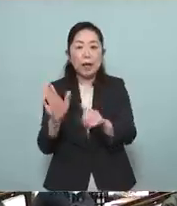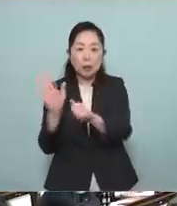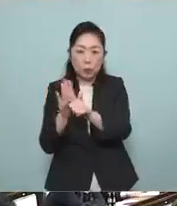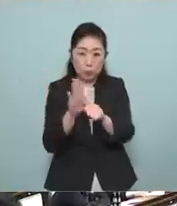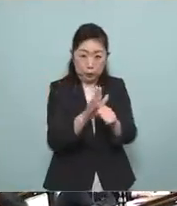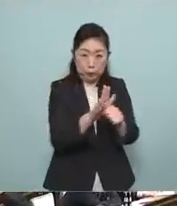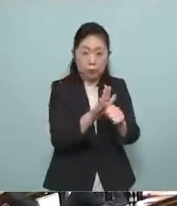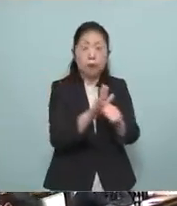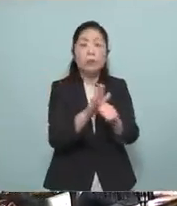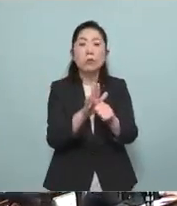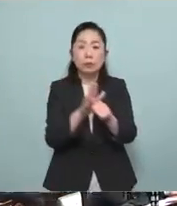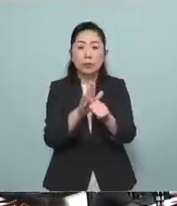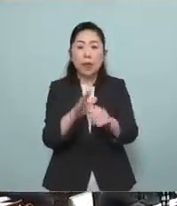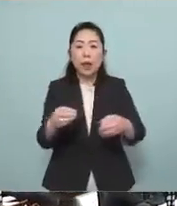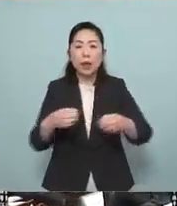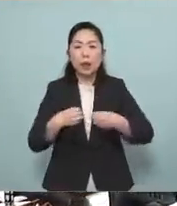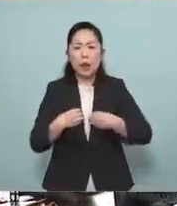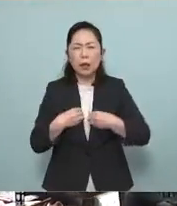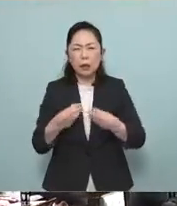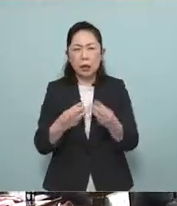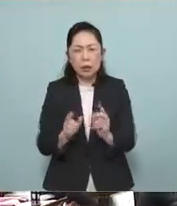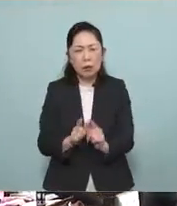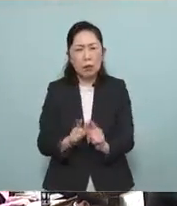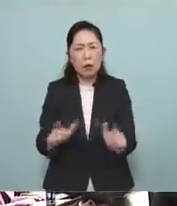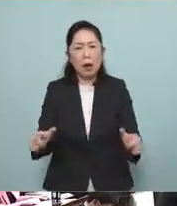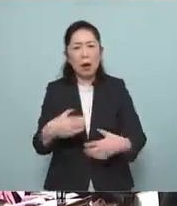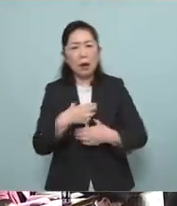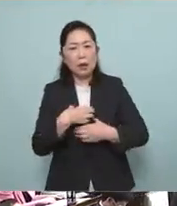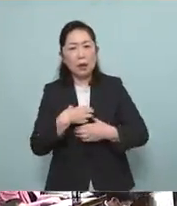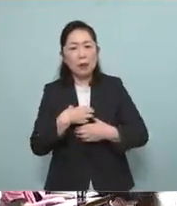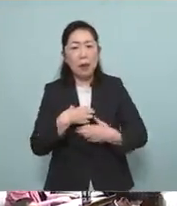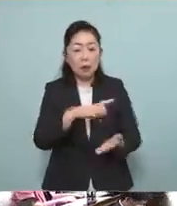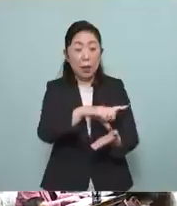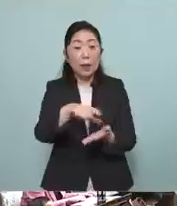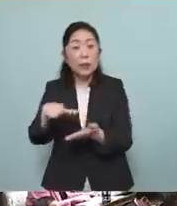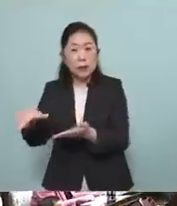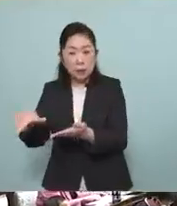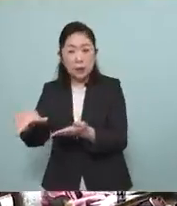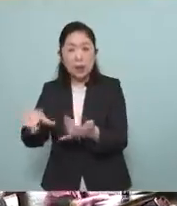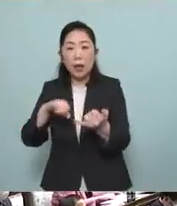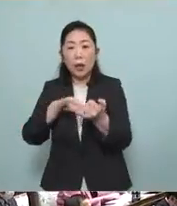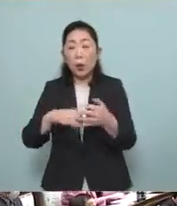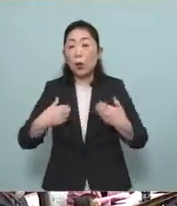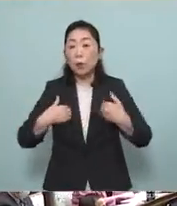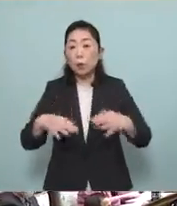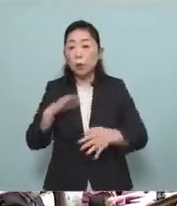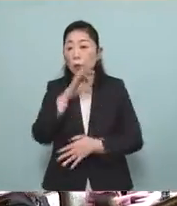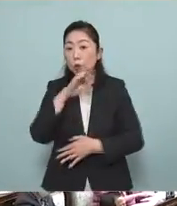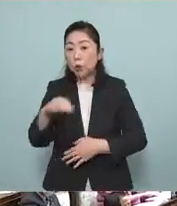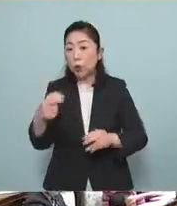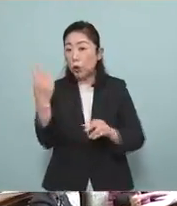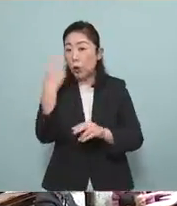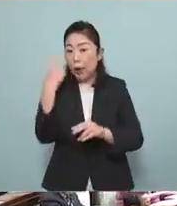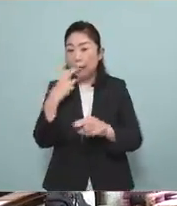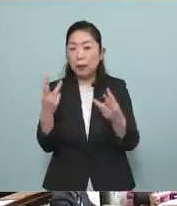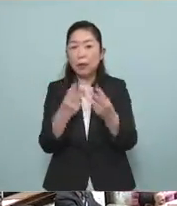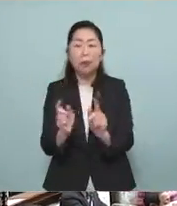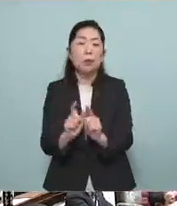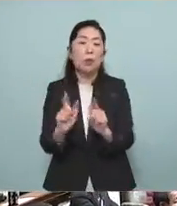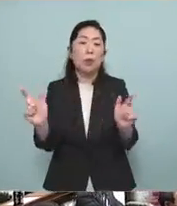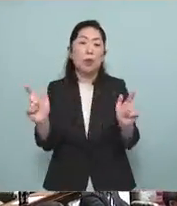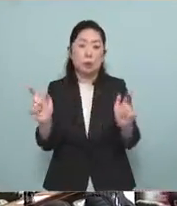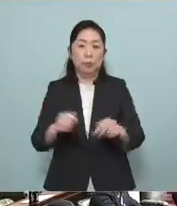します。感染拡大が懸念される地域において、予約なしでの無料検査を拡充